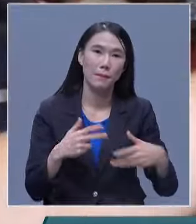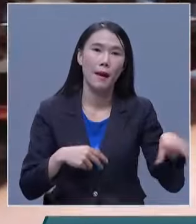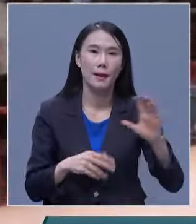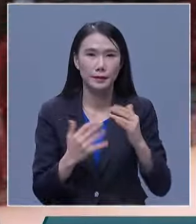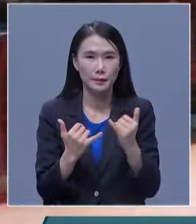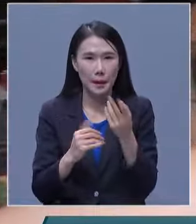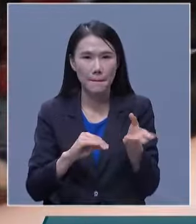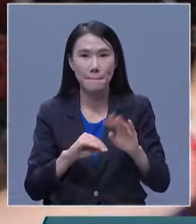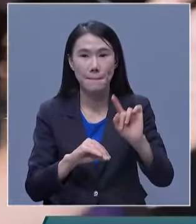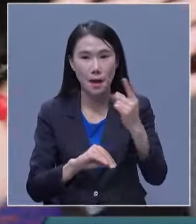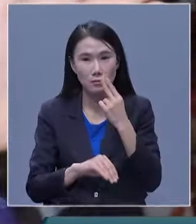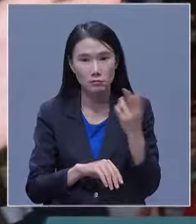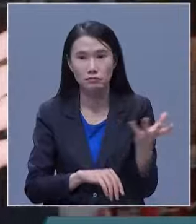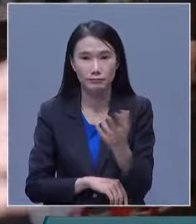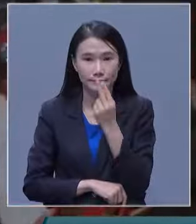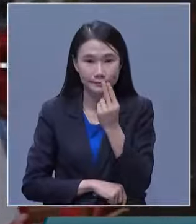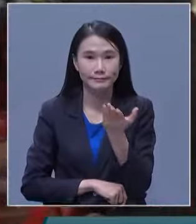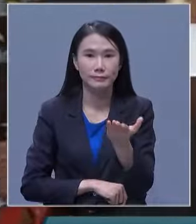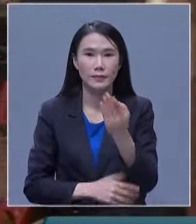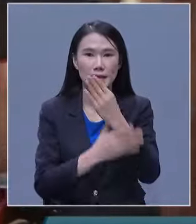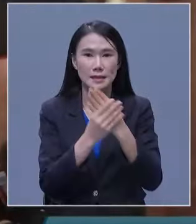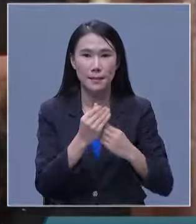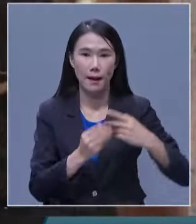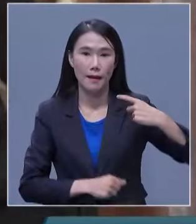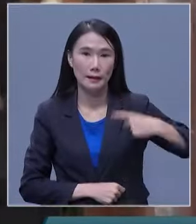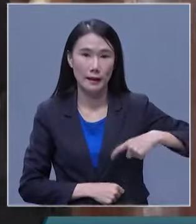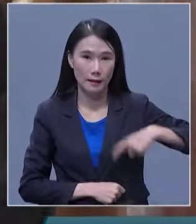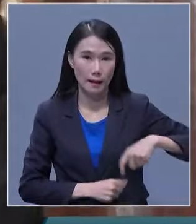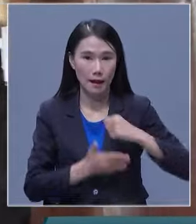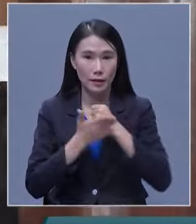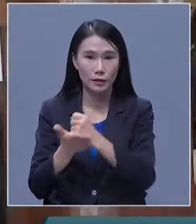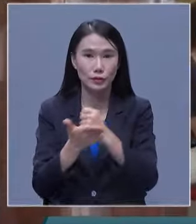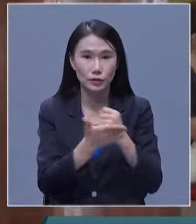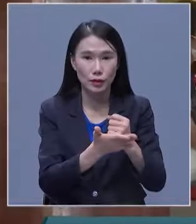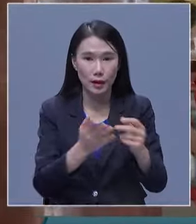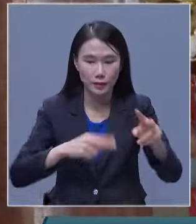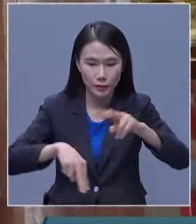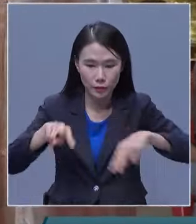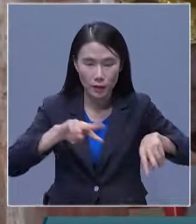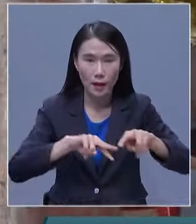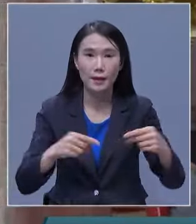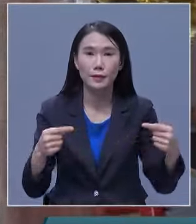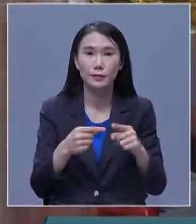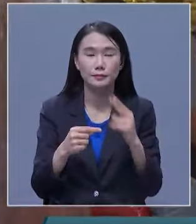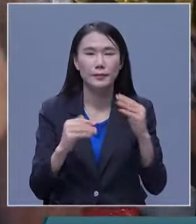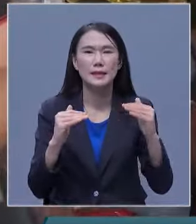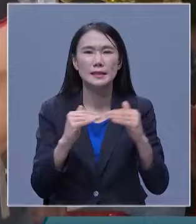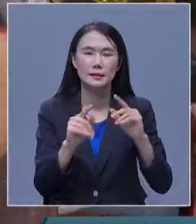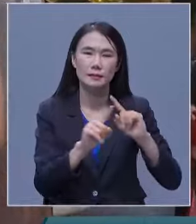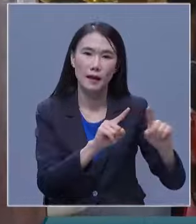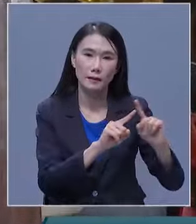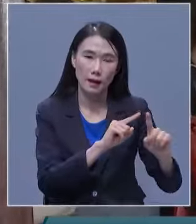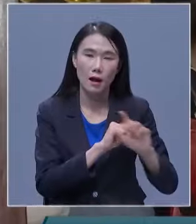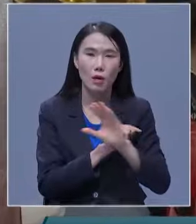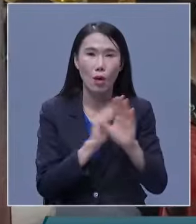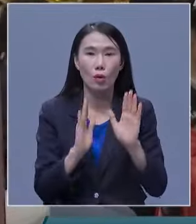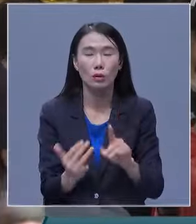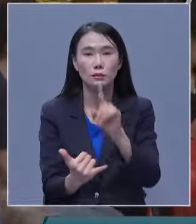ที่เพิ่มมาใหม่เป็นส่วนนี้ค่ะจากสภาทนายความที่จะเข้ามาดูแลในเรื่องของสิทธิ์ต่างๆของ